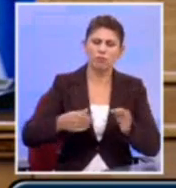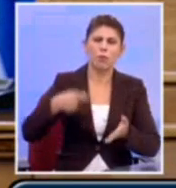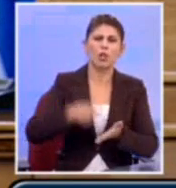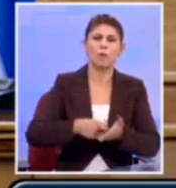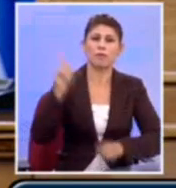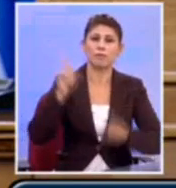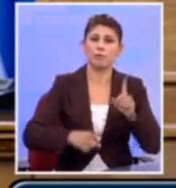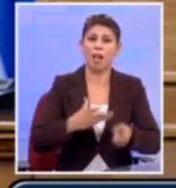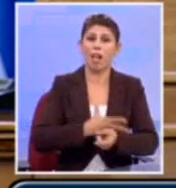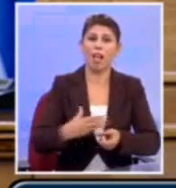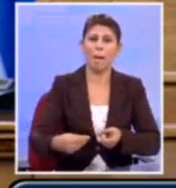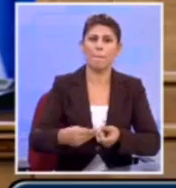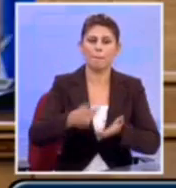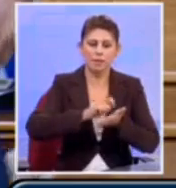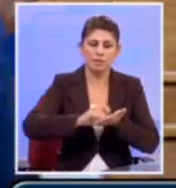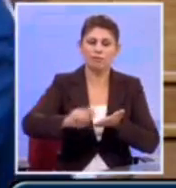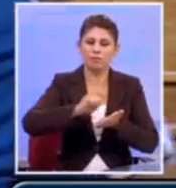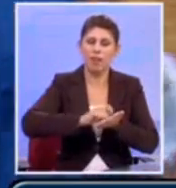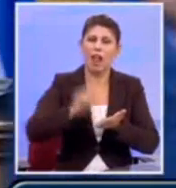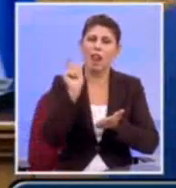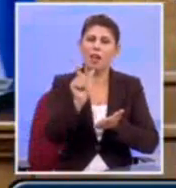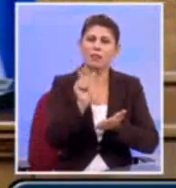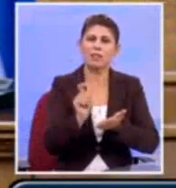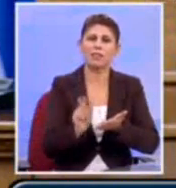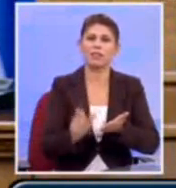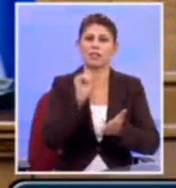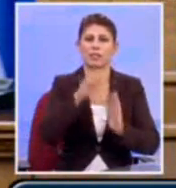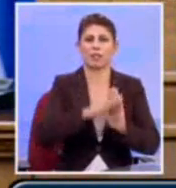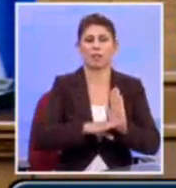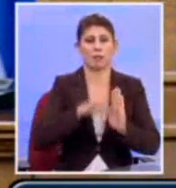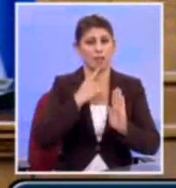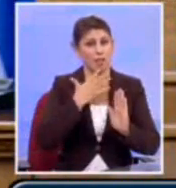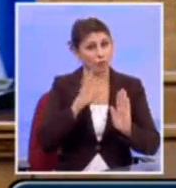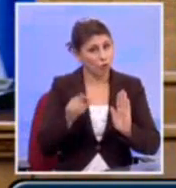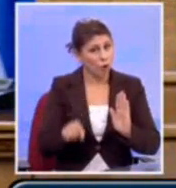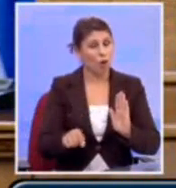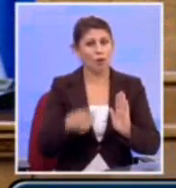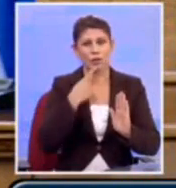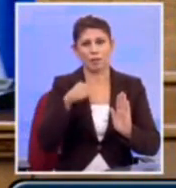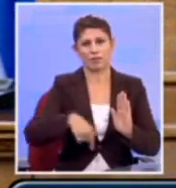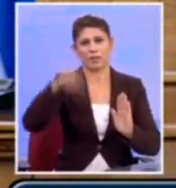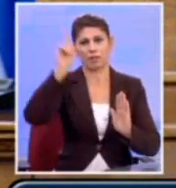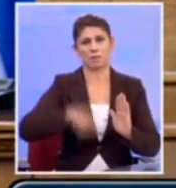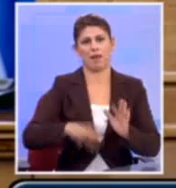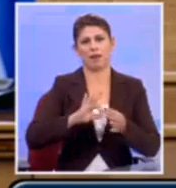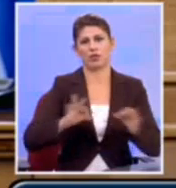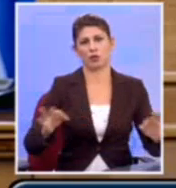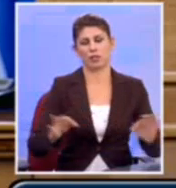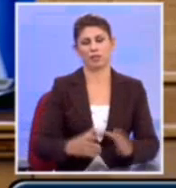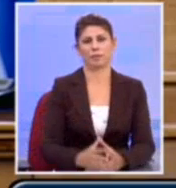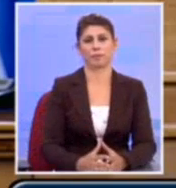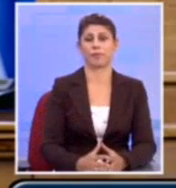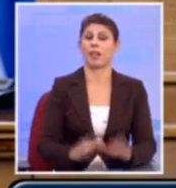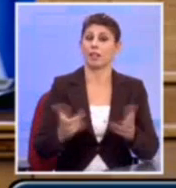πολλές φορές αράδα αυτού του συντάγματος. Για το λόγο αυτό ακριβώς χαρακτήρισα αυτή τη μέρα ιστορική.